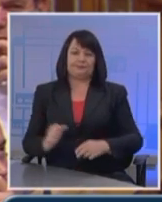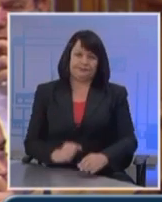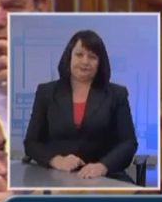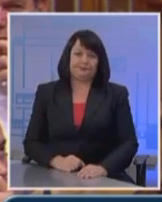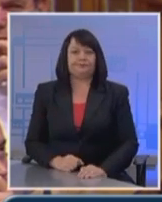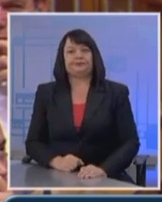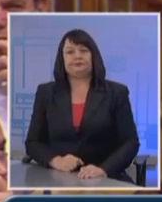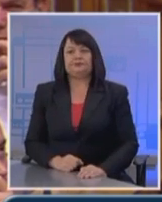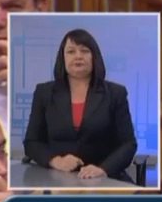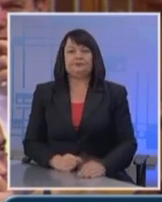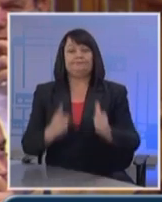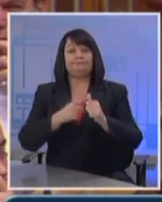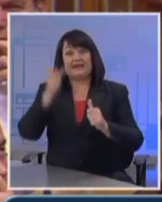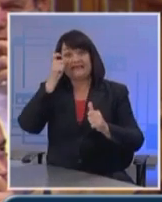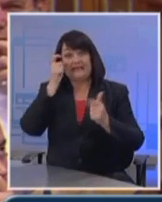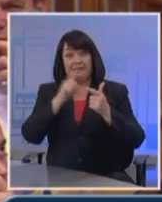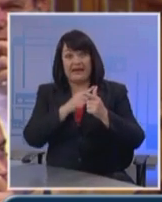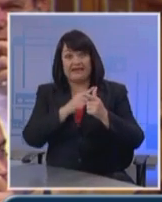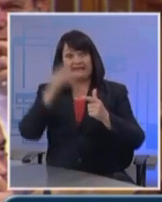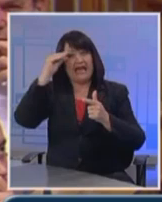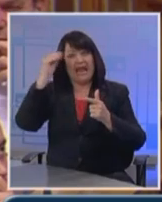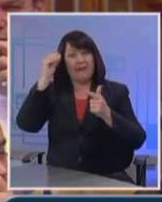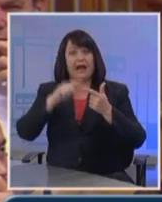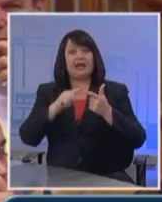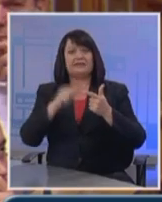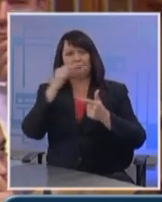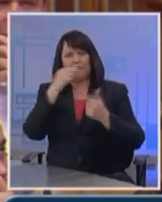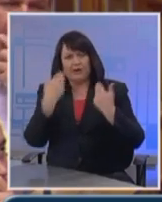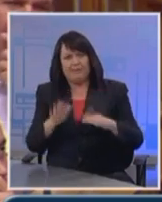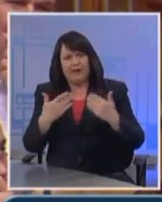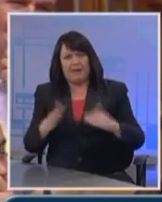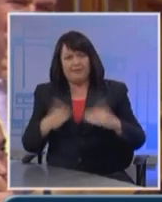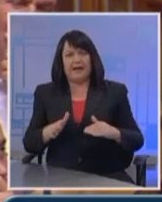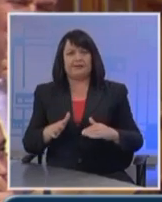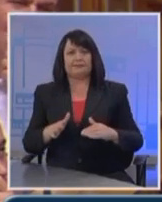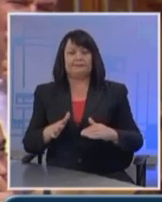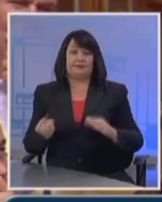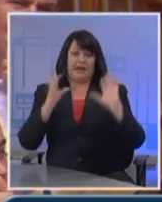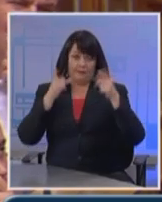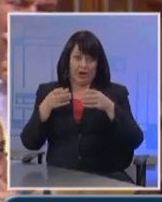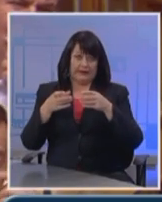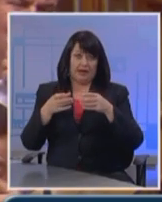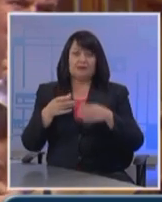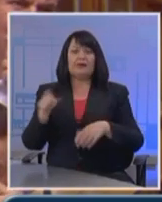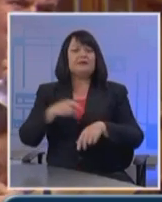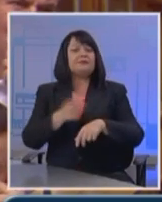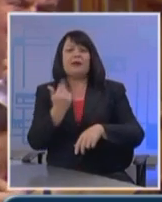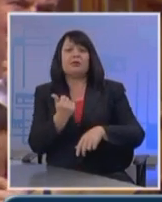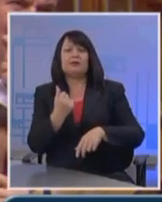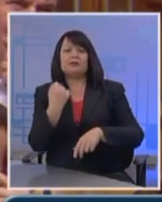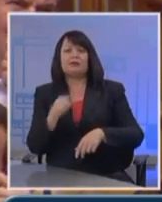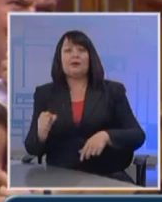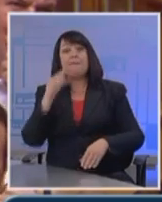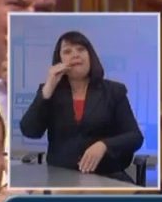Ο κύριος Σαμαράς και ο κύριος Καραμαλής, που έχουν διατελέσει πρωθυπουργοί της παράταξης της Νέας Δημοκρατίας, αλλά και ο